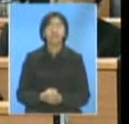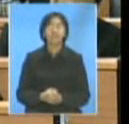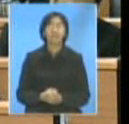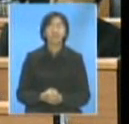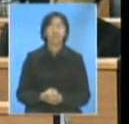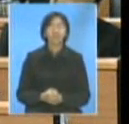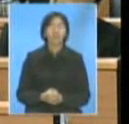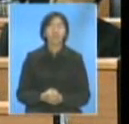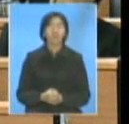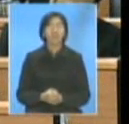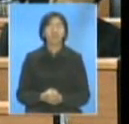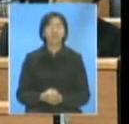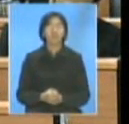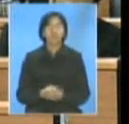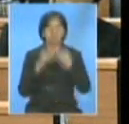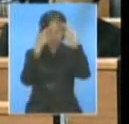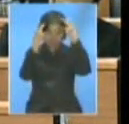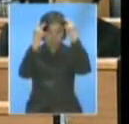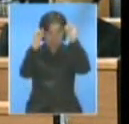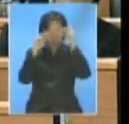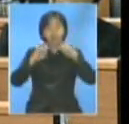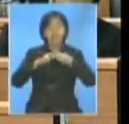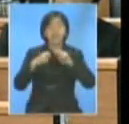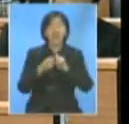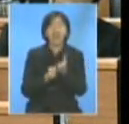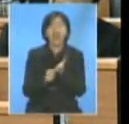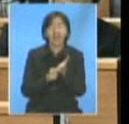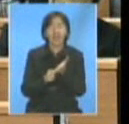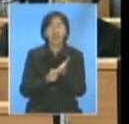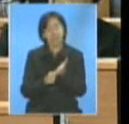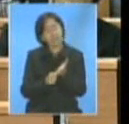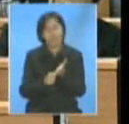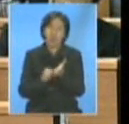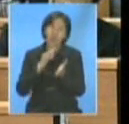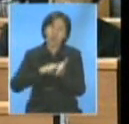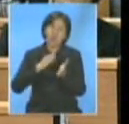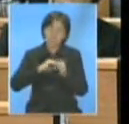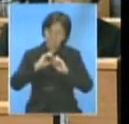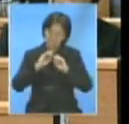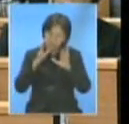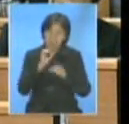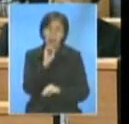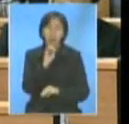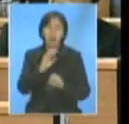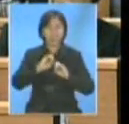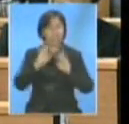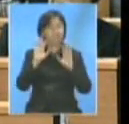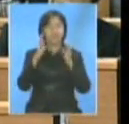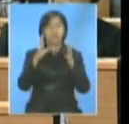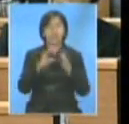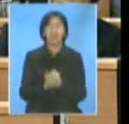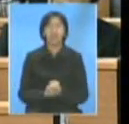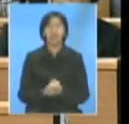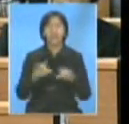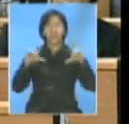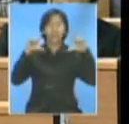การแก้ไขของนายกรัฐมนตรีวันนี้ก็ยังไม่มีการตอบอย่างชัดเจนสร้างภา